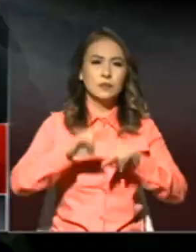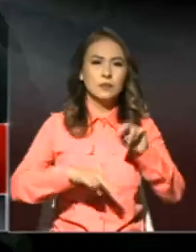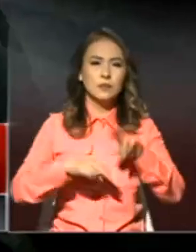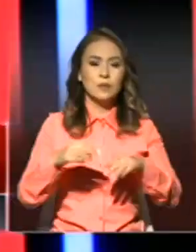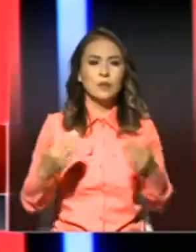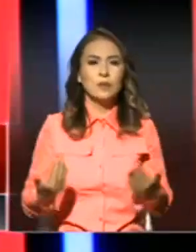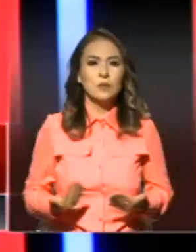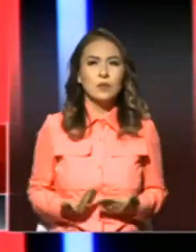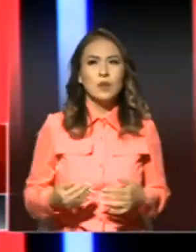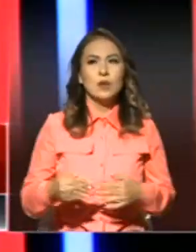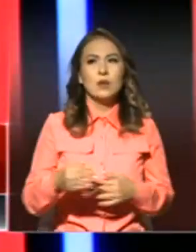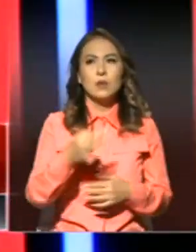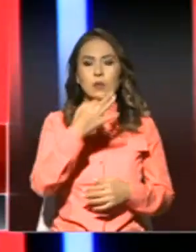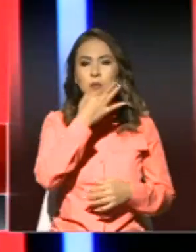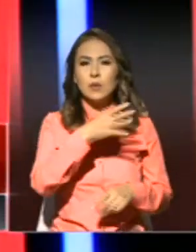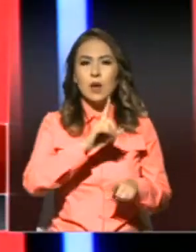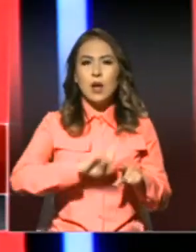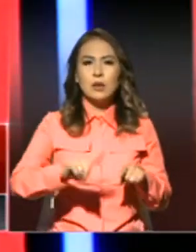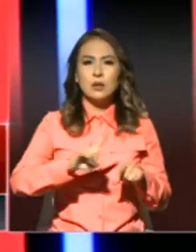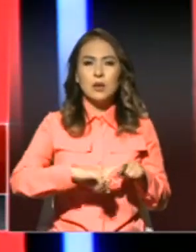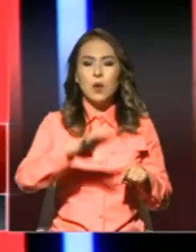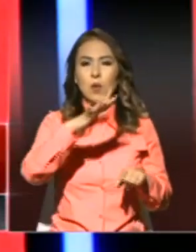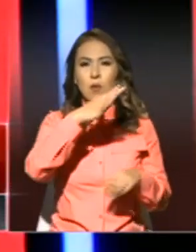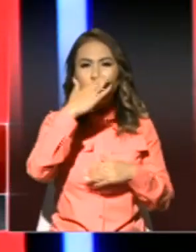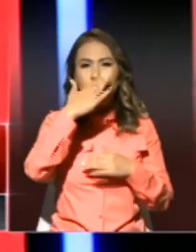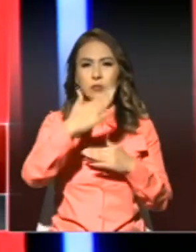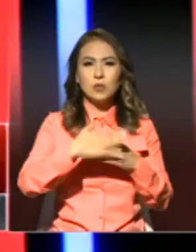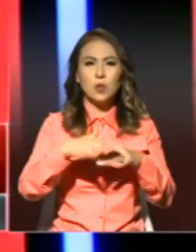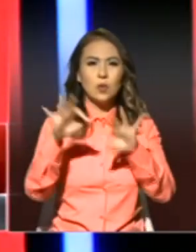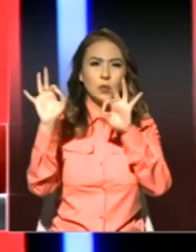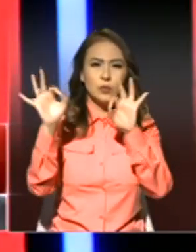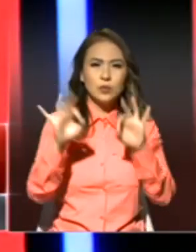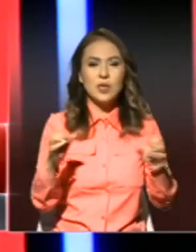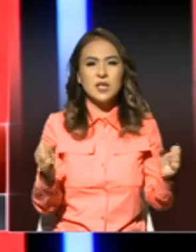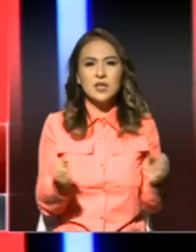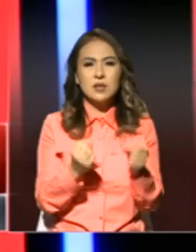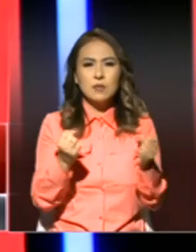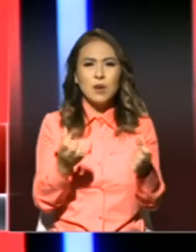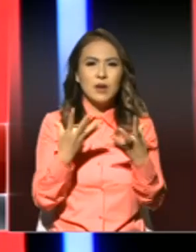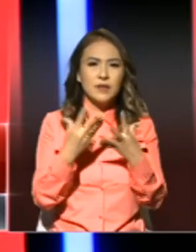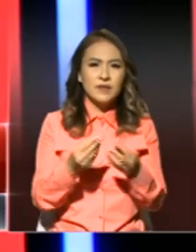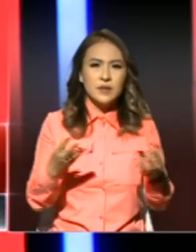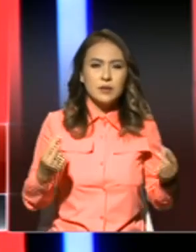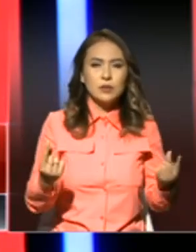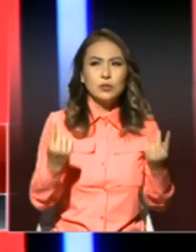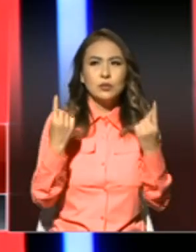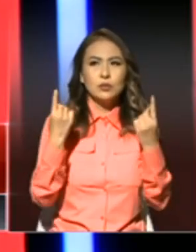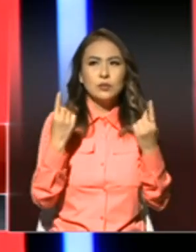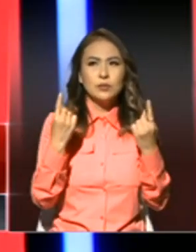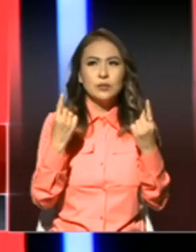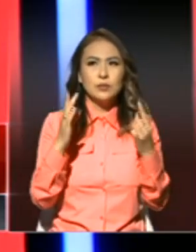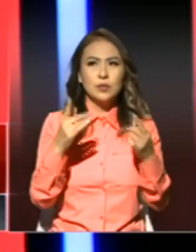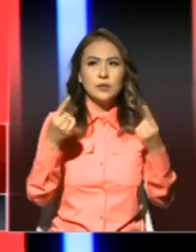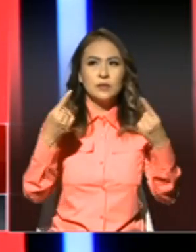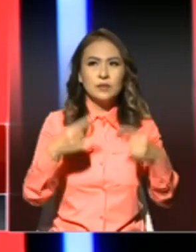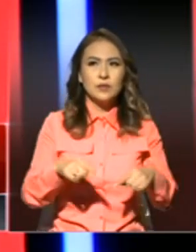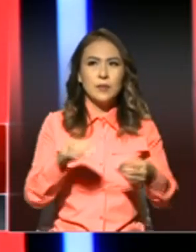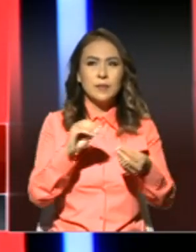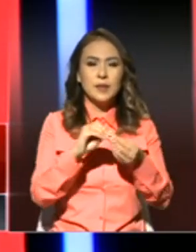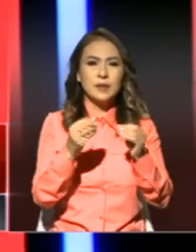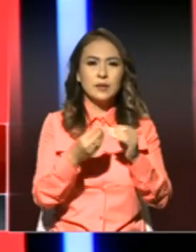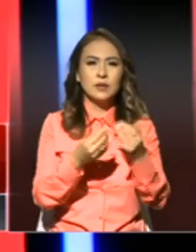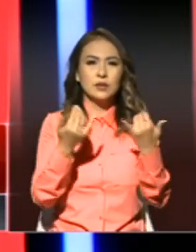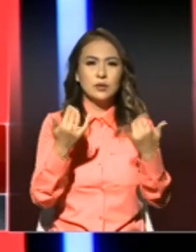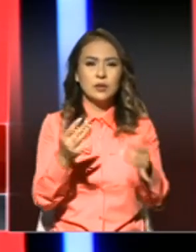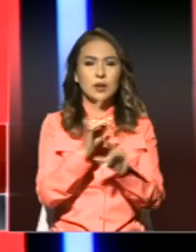тұрғын үй нарығы болсын, алдағы уақытта жуықта мынау күзде, қыста, келер көктемде үлкен дағдарыс болады деген мәселелер қазірден